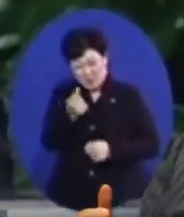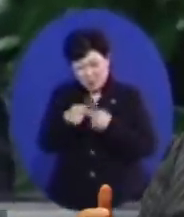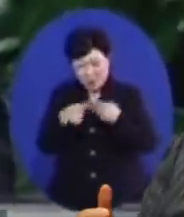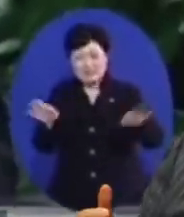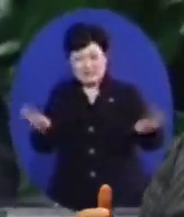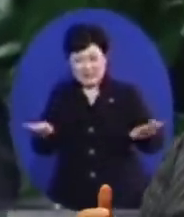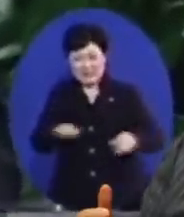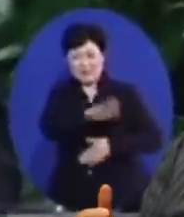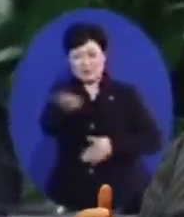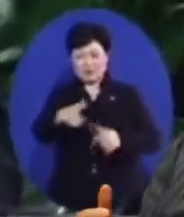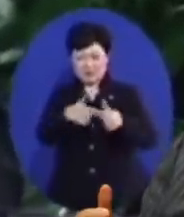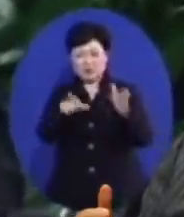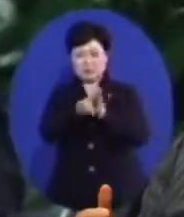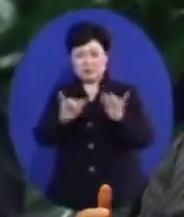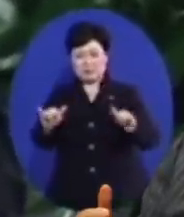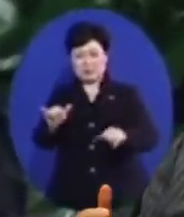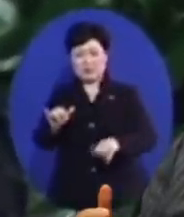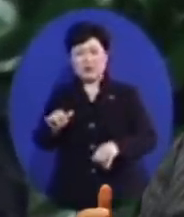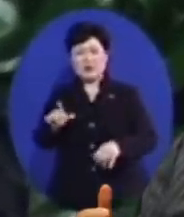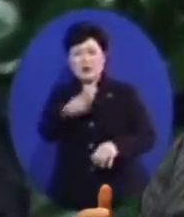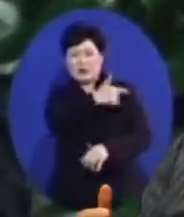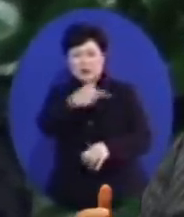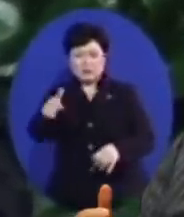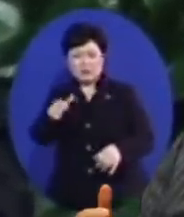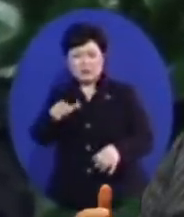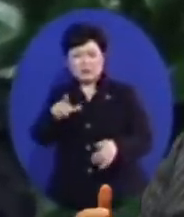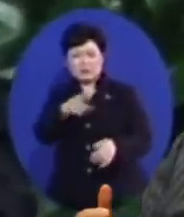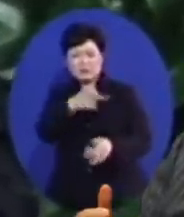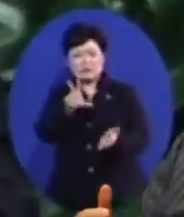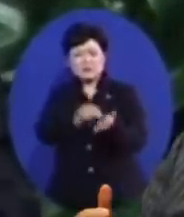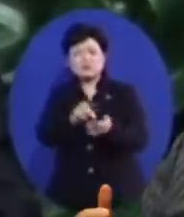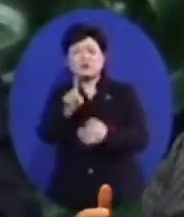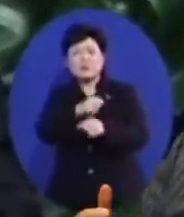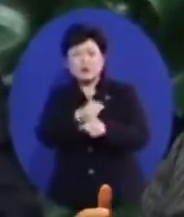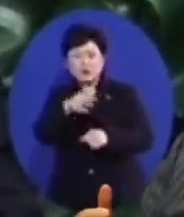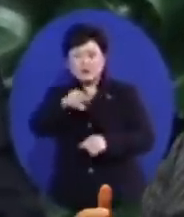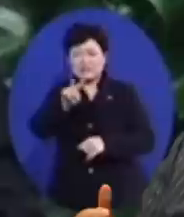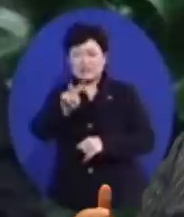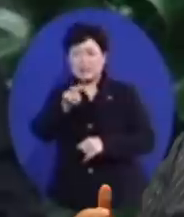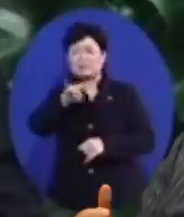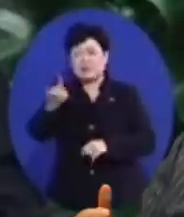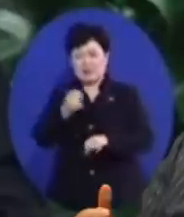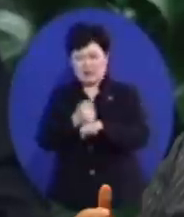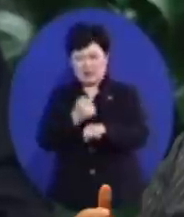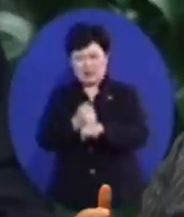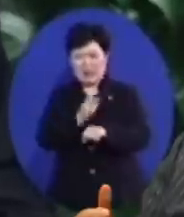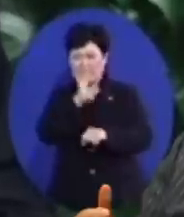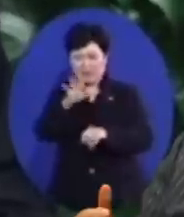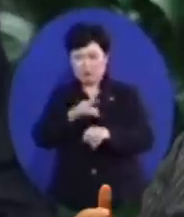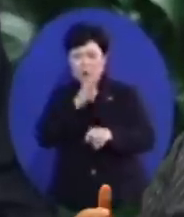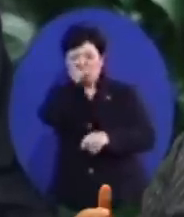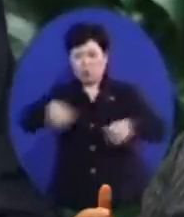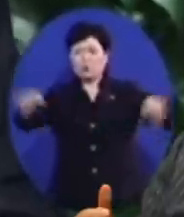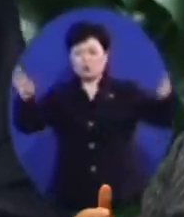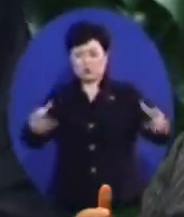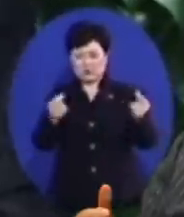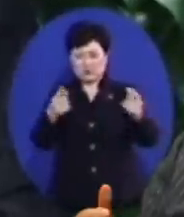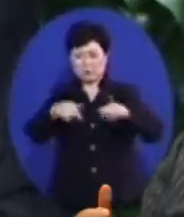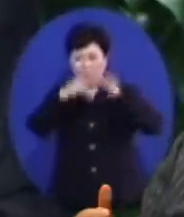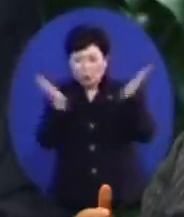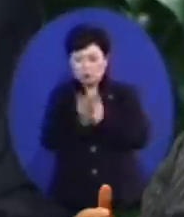예수 믿는 사람들 가장 큰 문제가 독수리 신자가 되어 있지 못하다는 것입니다. 참새 신자가 되어야 돼. 모두 자기의